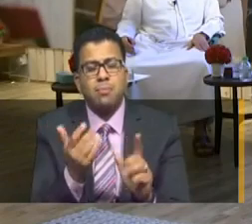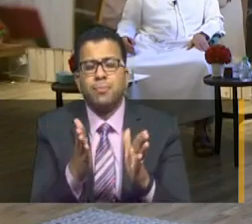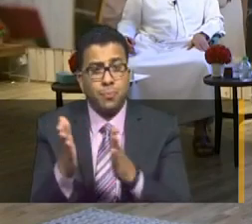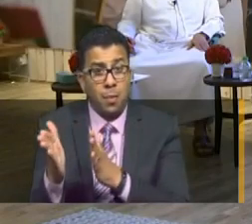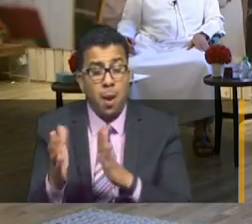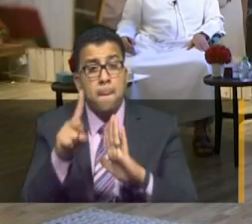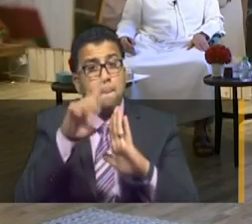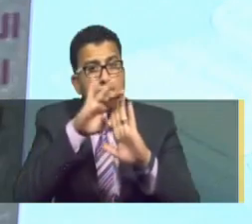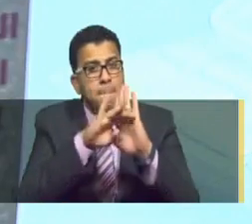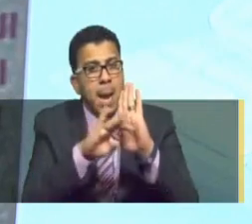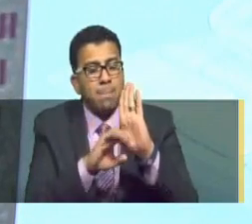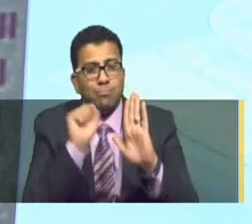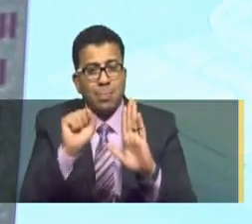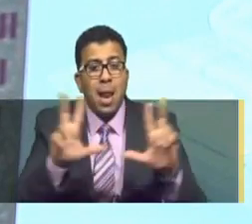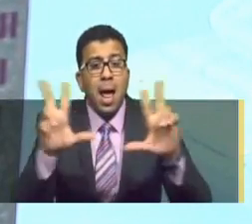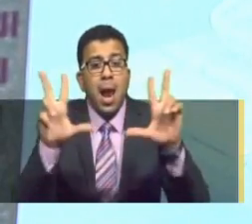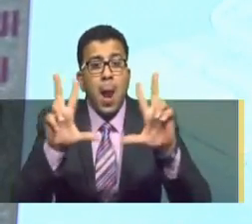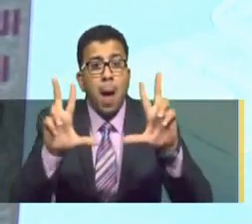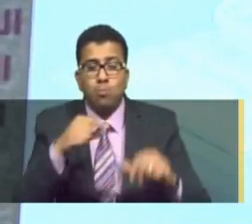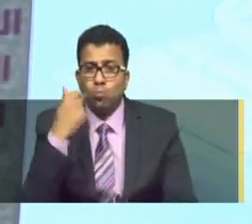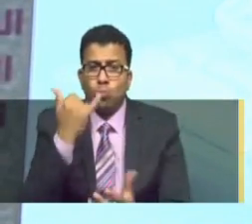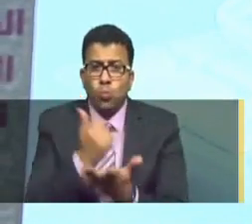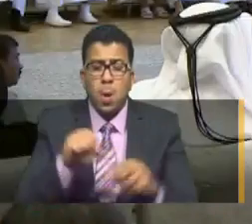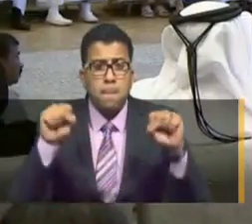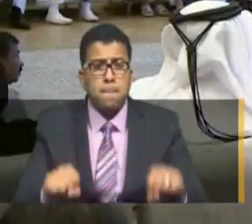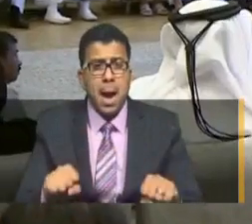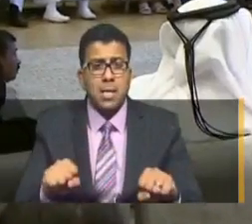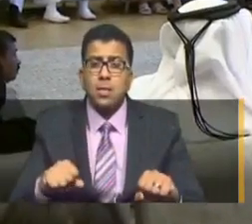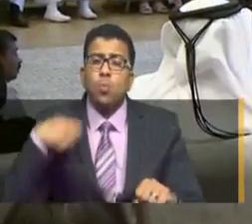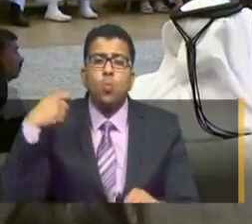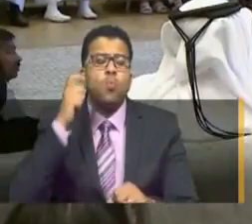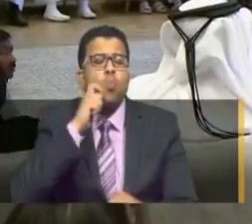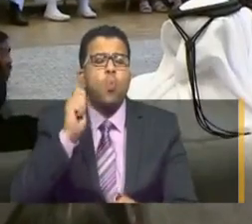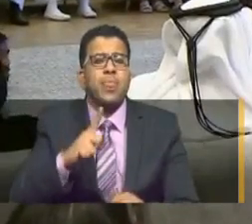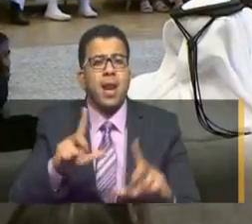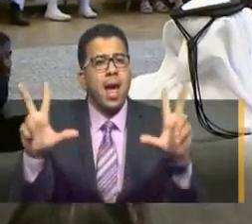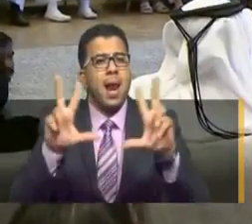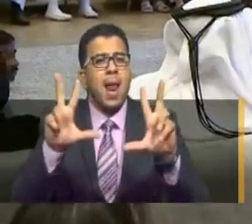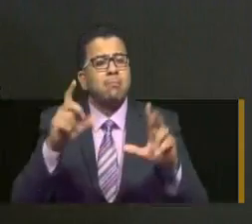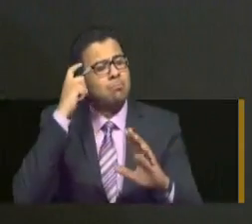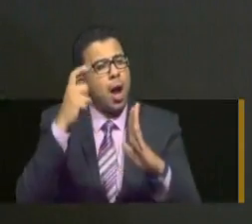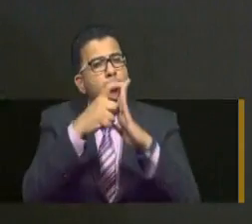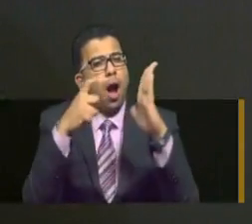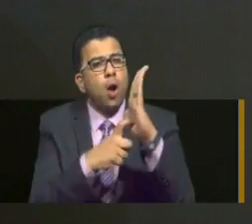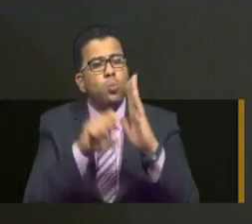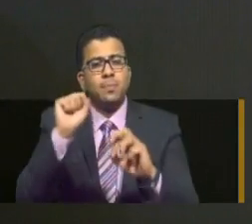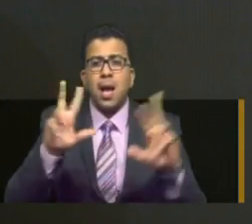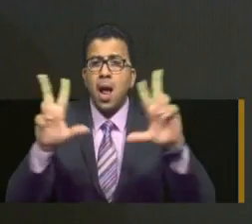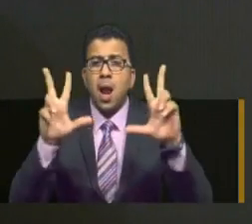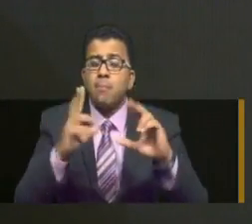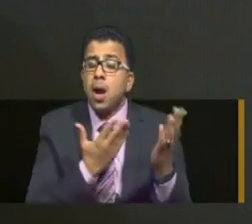برامج الإعلام والمحتوى سيشرف عليها المجلس الوطني للإعلام، بحيث توضع سياسات إعلامية تدعم